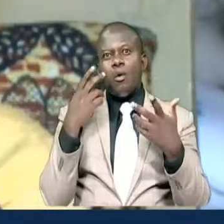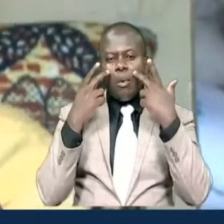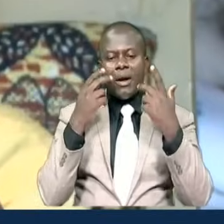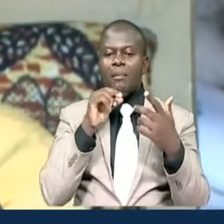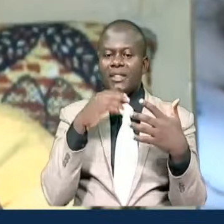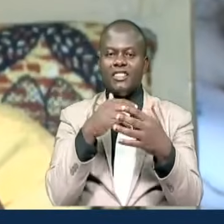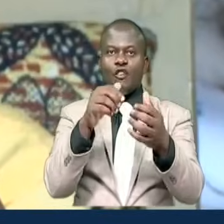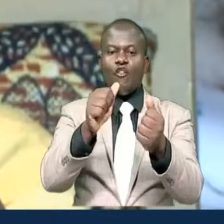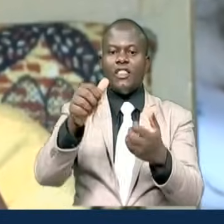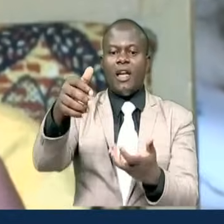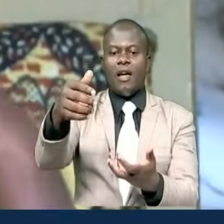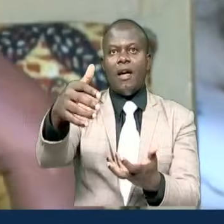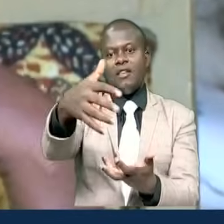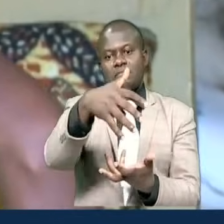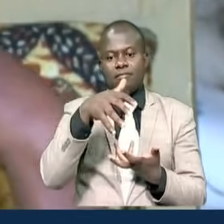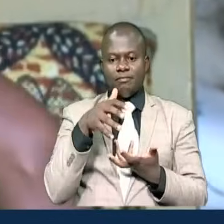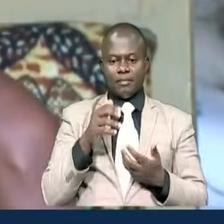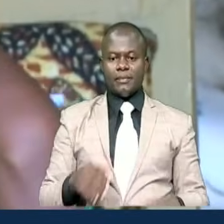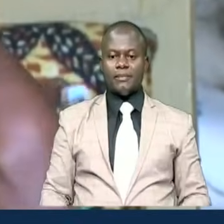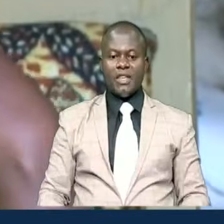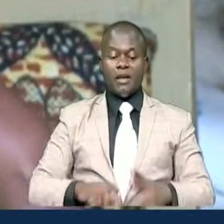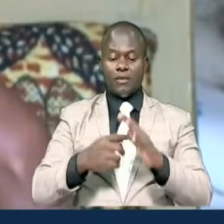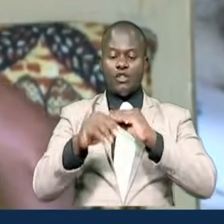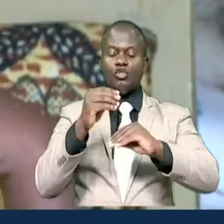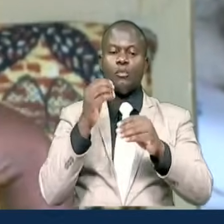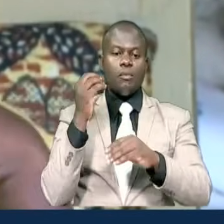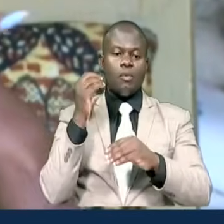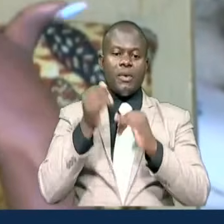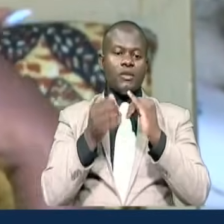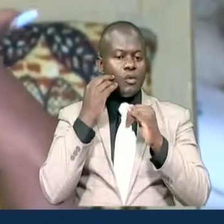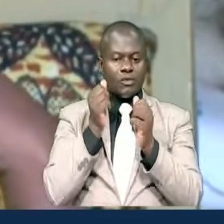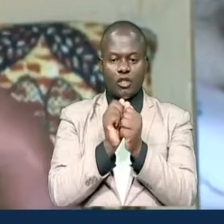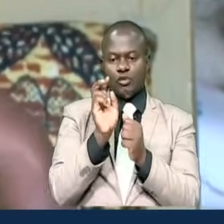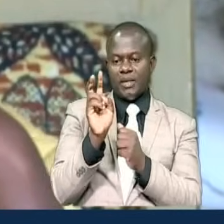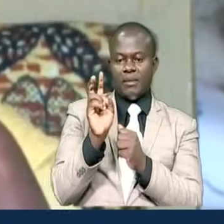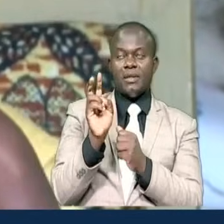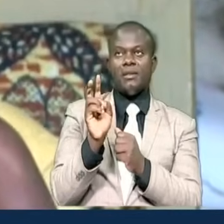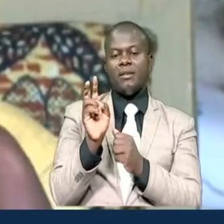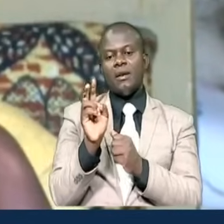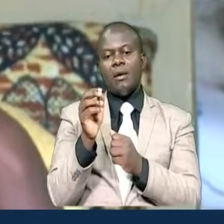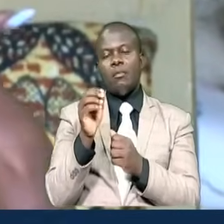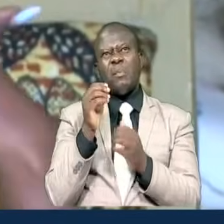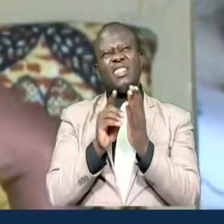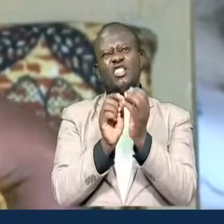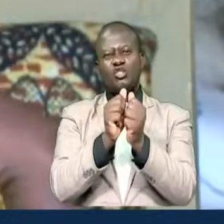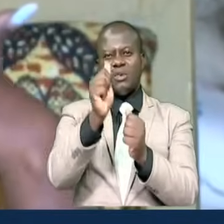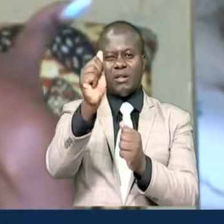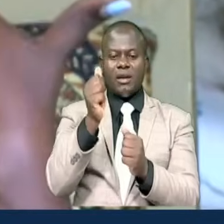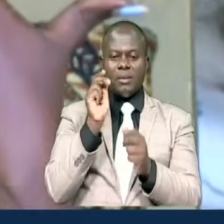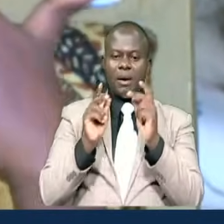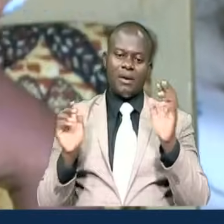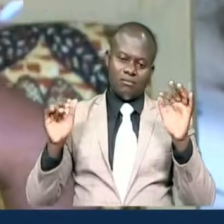imari twatangiye gupakira nko mu ntangiriro z'ukwezi kwa 12 muri mu Moroccans nibwo abantu batangiye